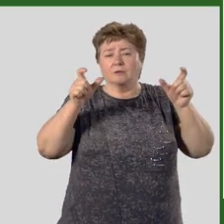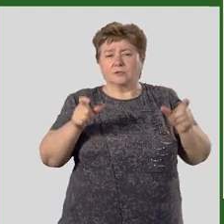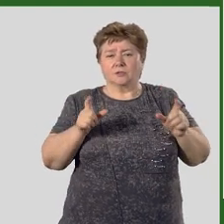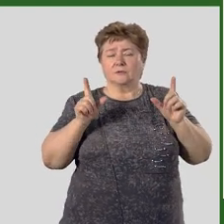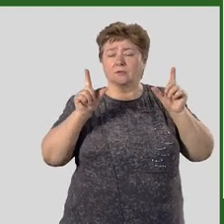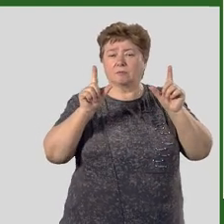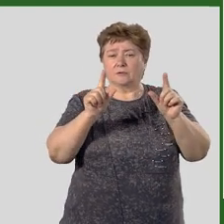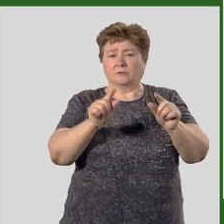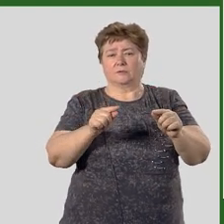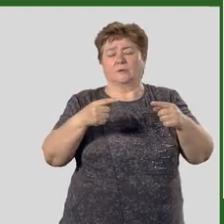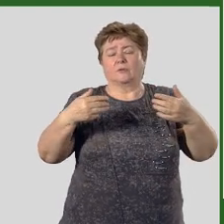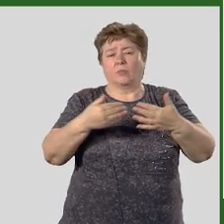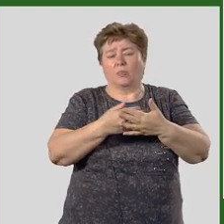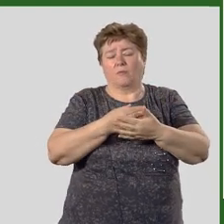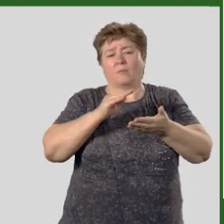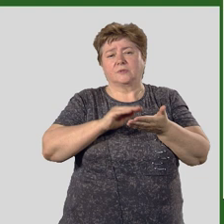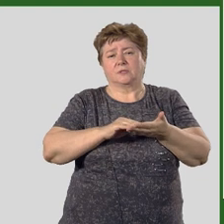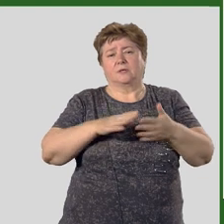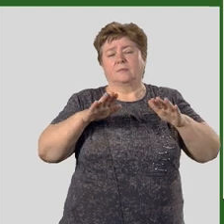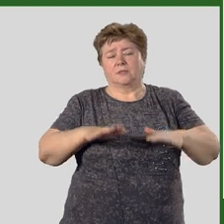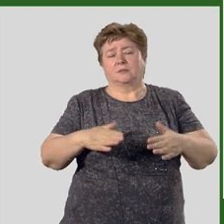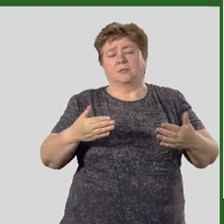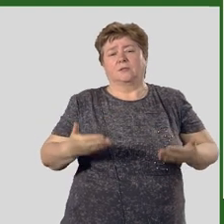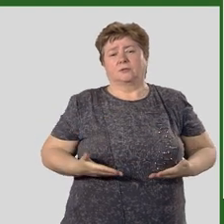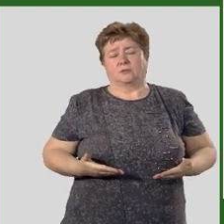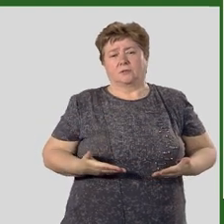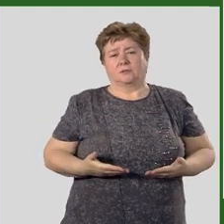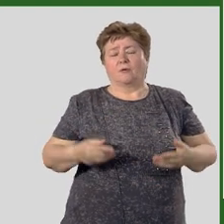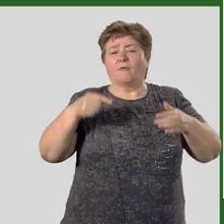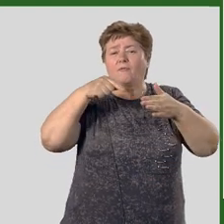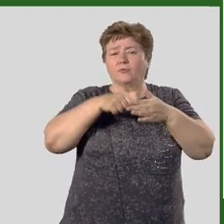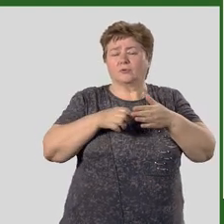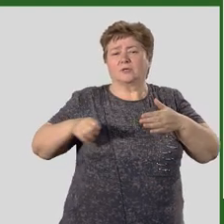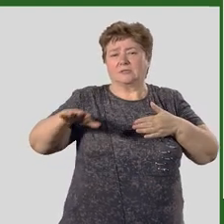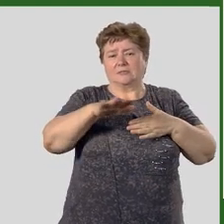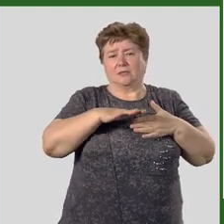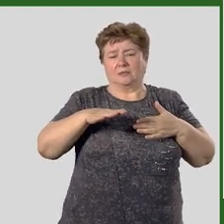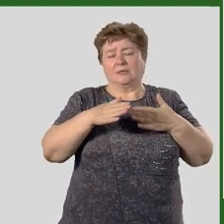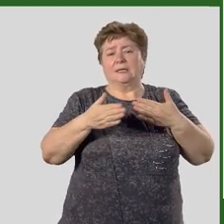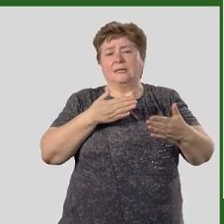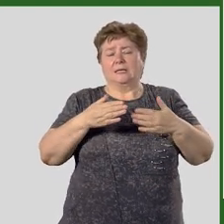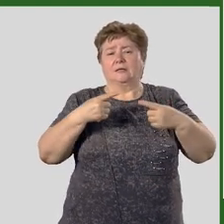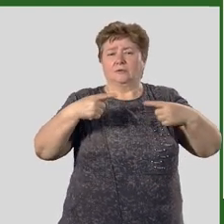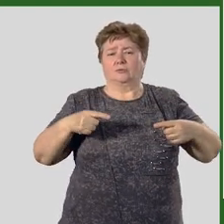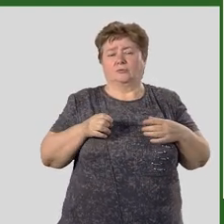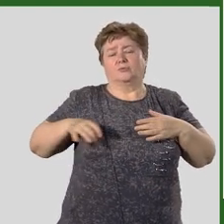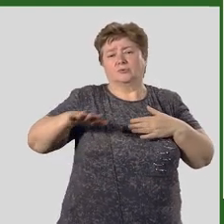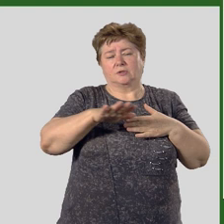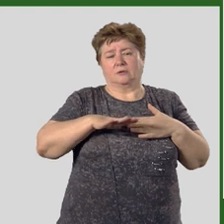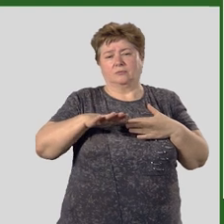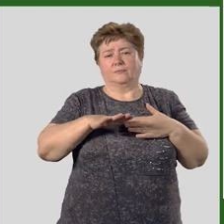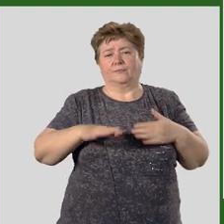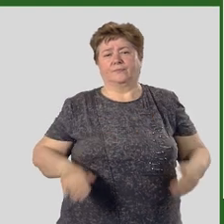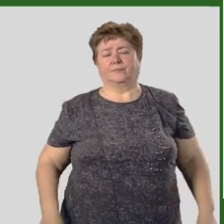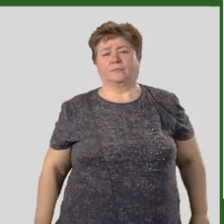человек, переехавший на новое постоянное место жительства внутри страны или другую страну.